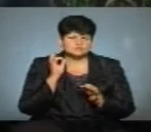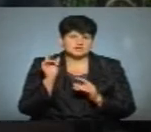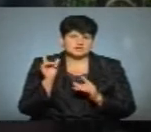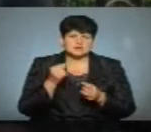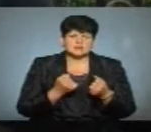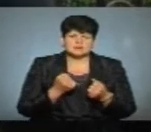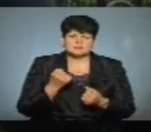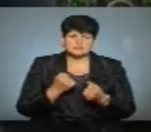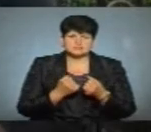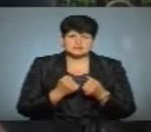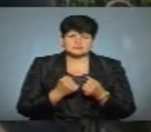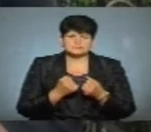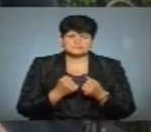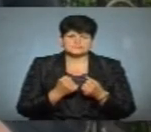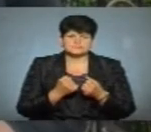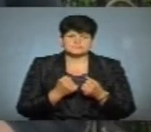машина типу реактивного.